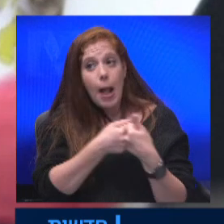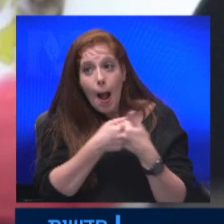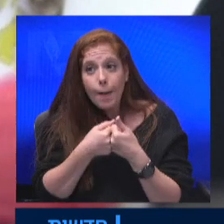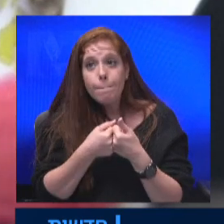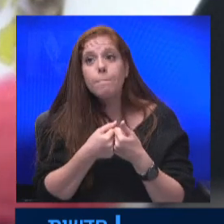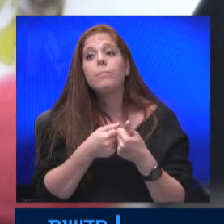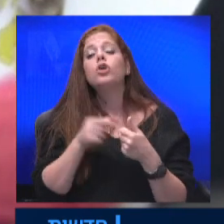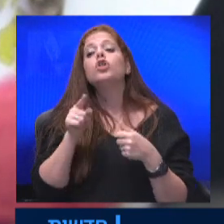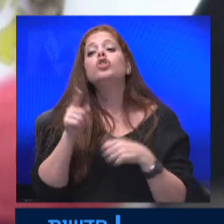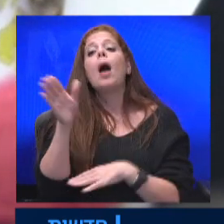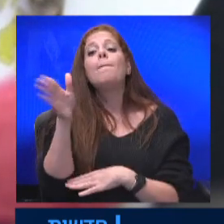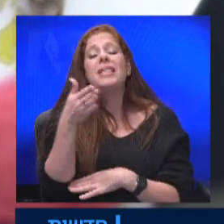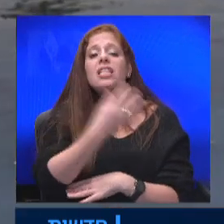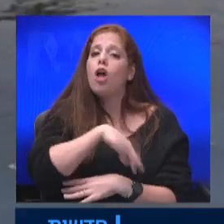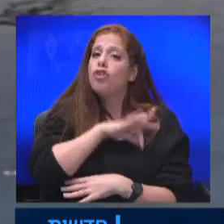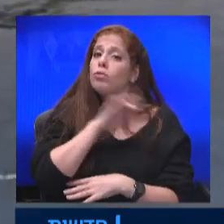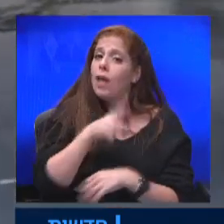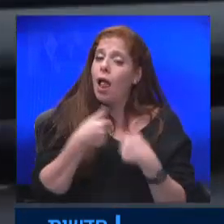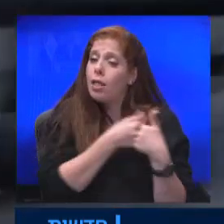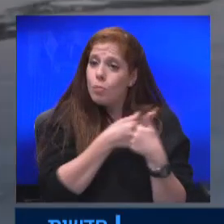التي يمر بها بلدنا الجريح